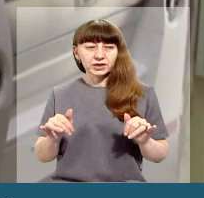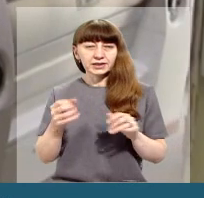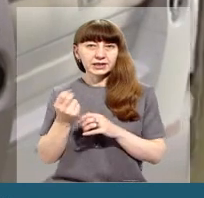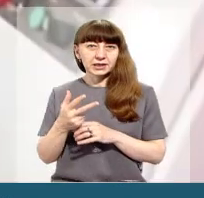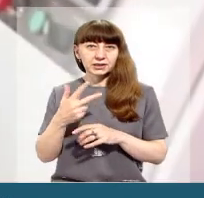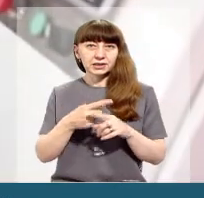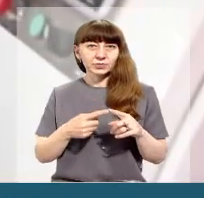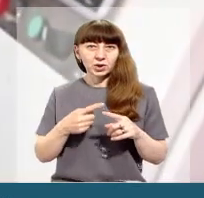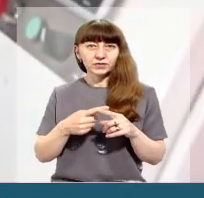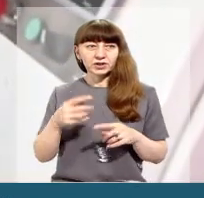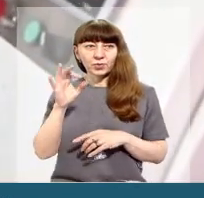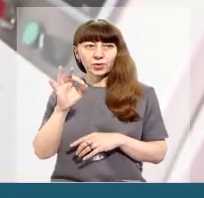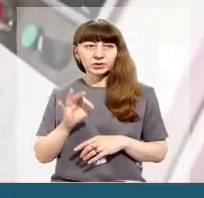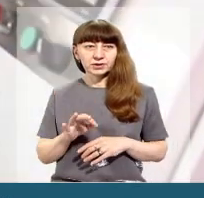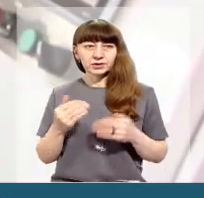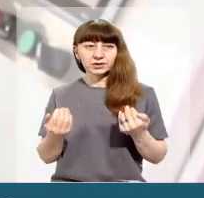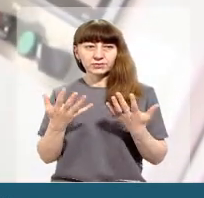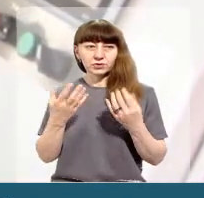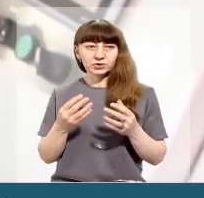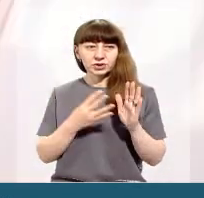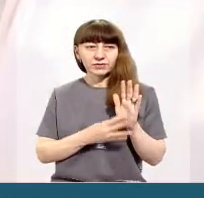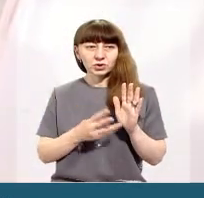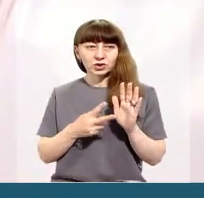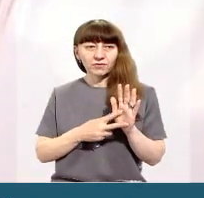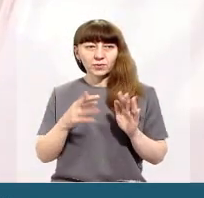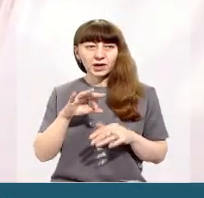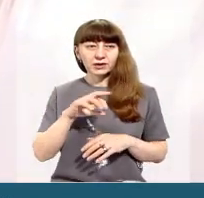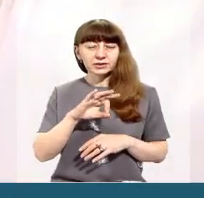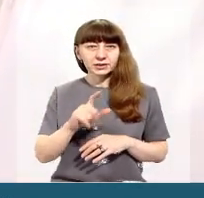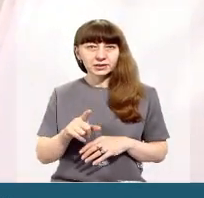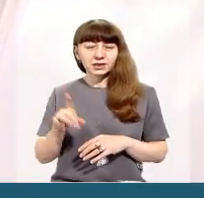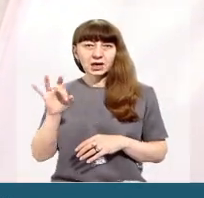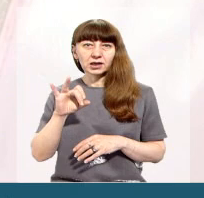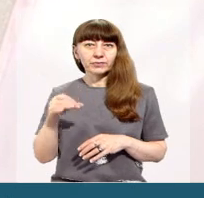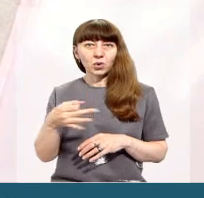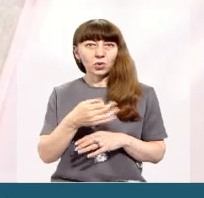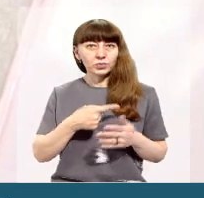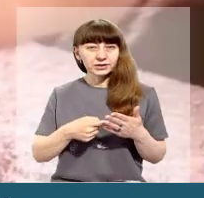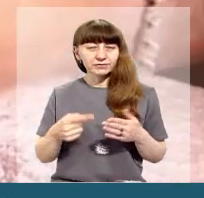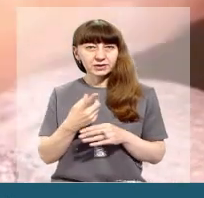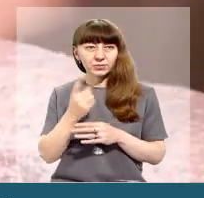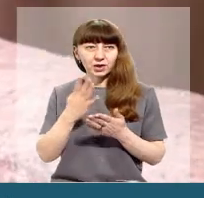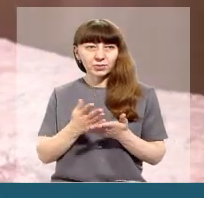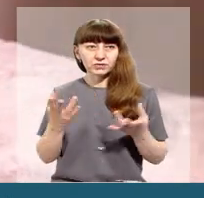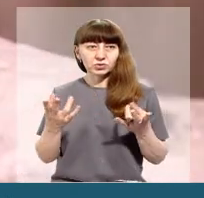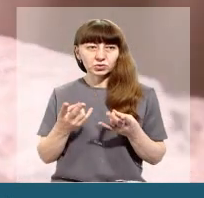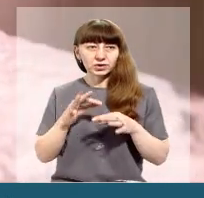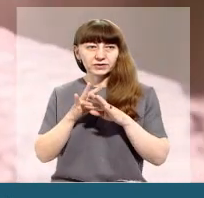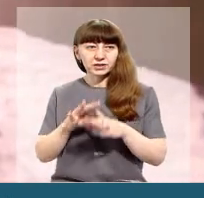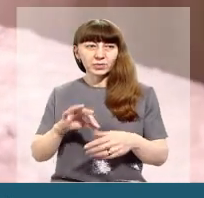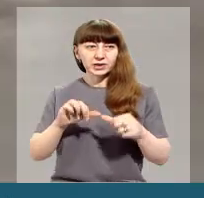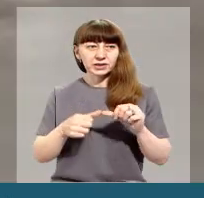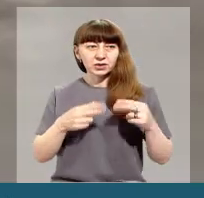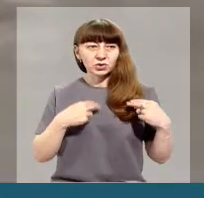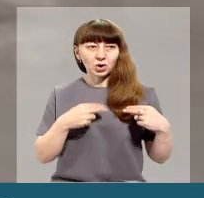на 13,5% и составили 98 миллиардов тенге. Глава области отметит, в этом направлении необходимо вести